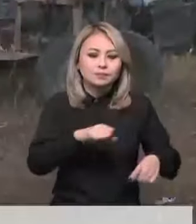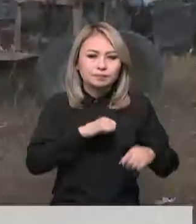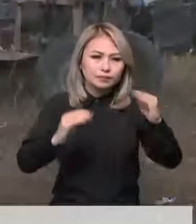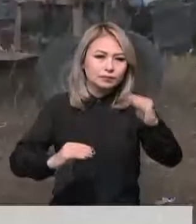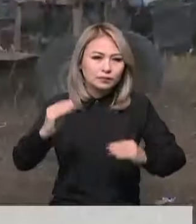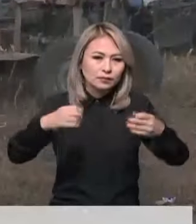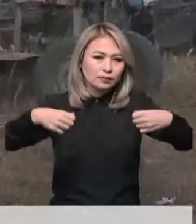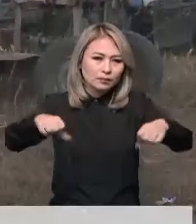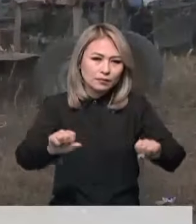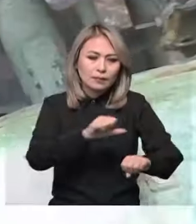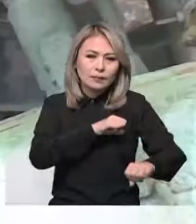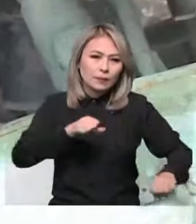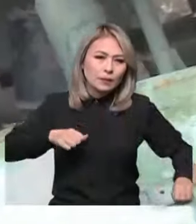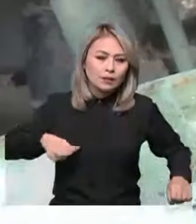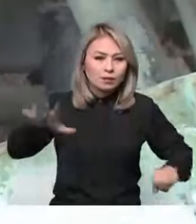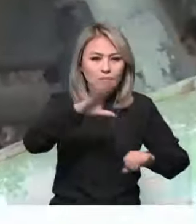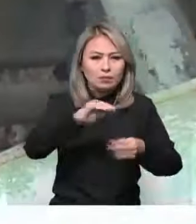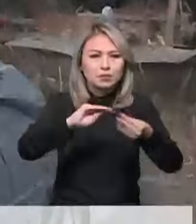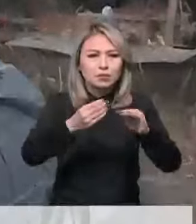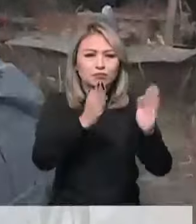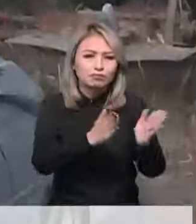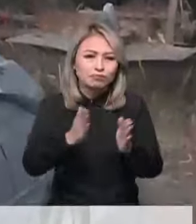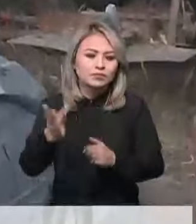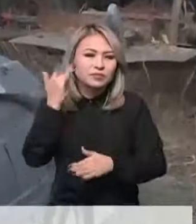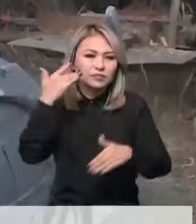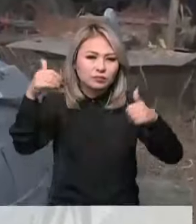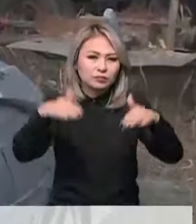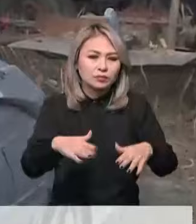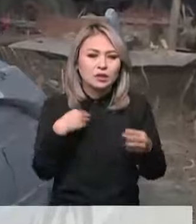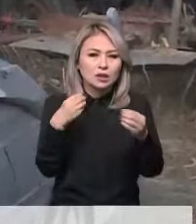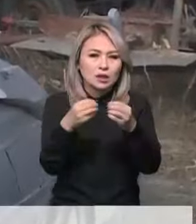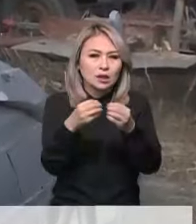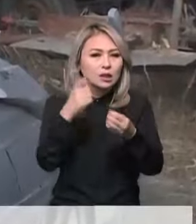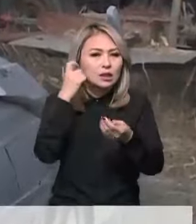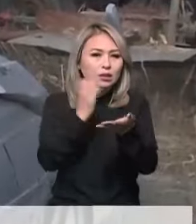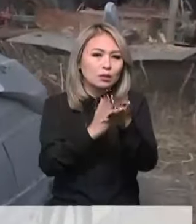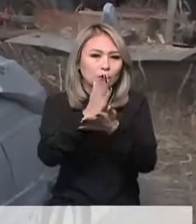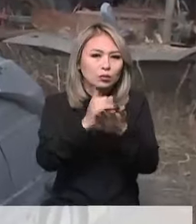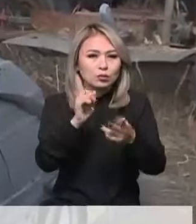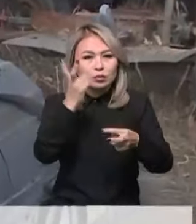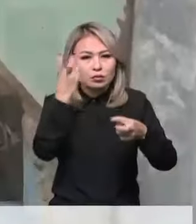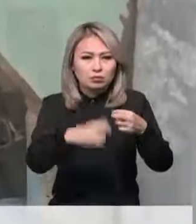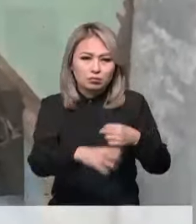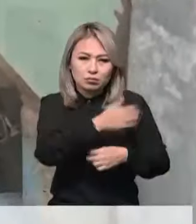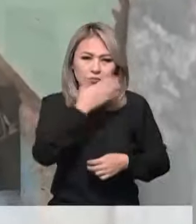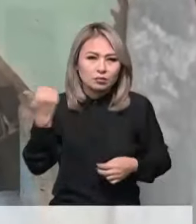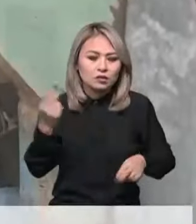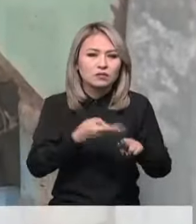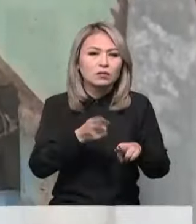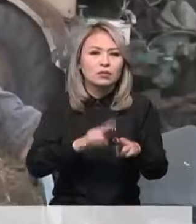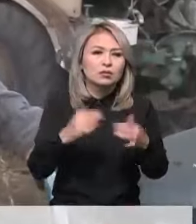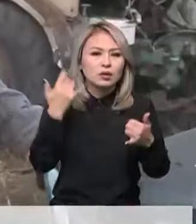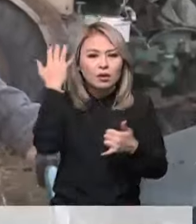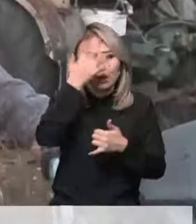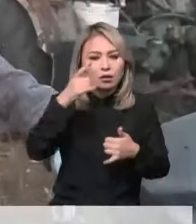құрастырған квадроциклге отырып, шалғайдағы шаруасында реттеп келеді. 10 лет на нем езжу, еще как собрал, ни разу ничего не делал. Борис-тің ендігі